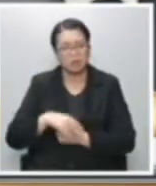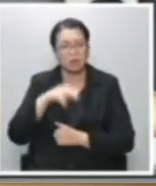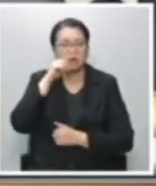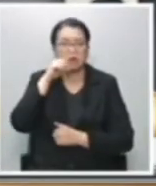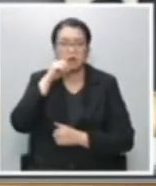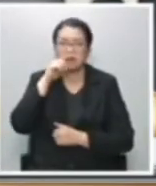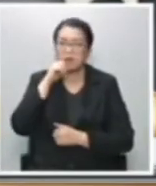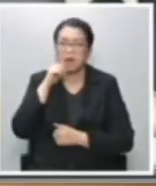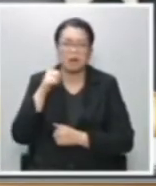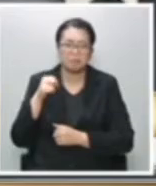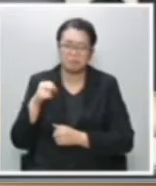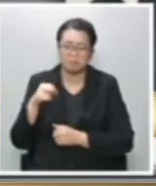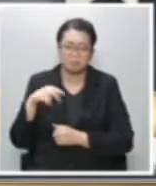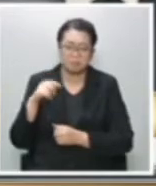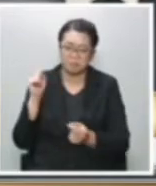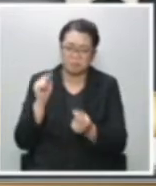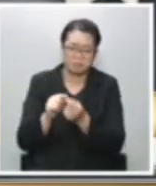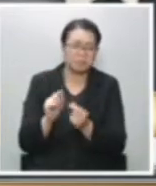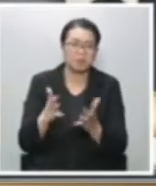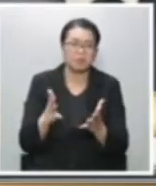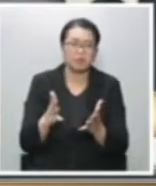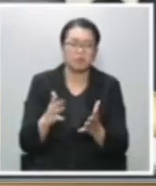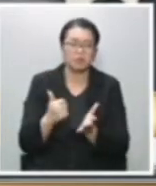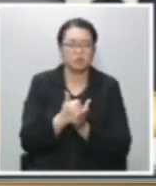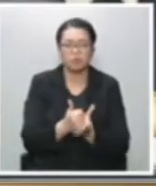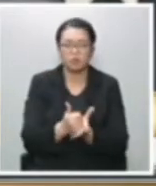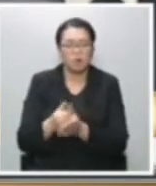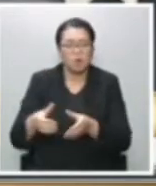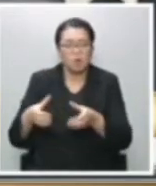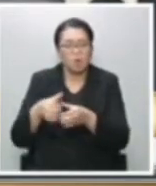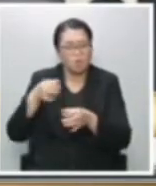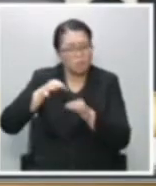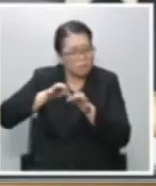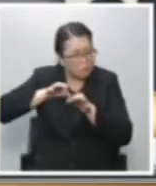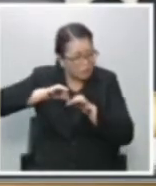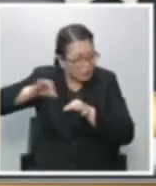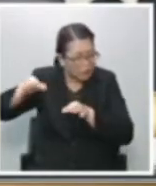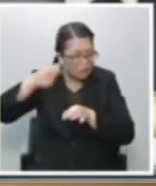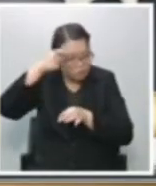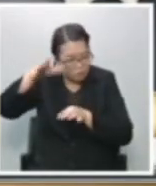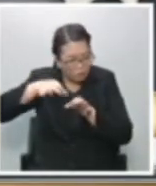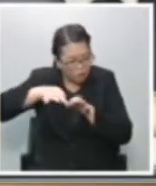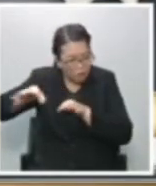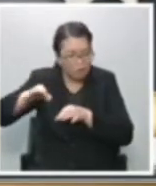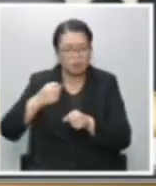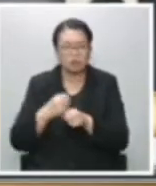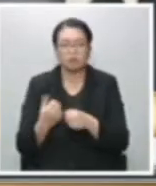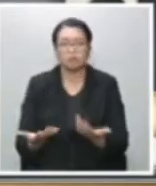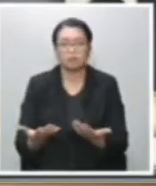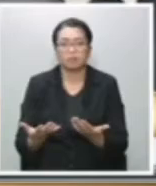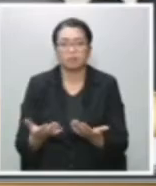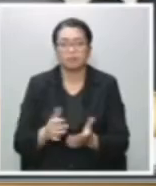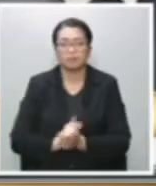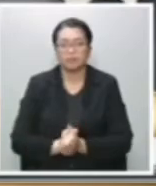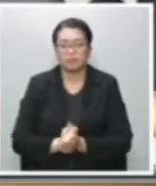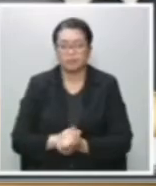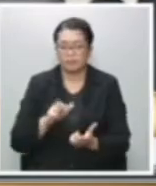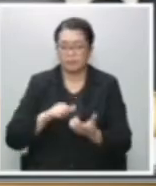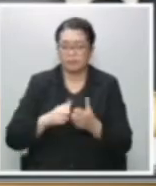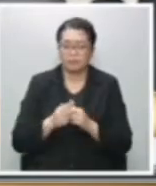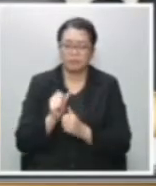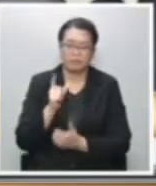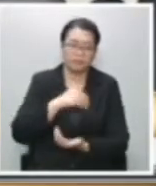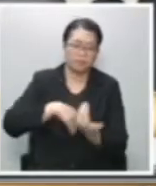าไปเมื่อถึงนะครับตรงนี้เนี่ยท่านจะช่วยเหลืออย่างไรแล้วคำถามต่อเนื่องนะครับว่าปัญหาเศรษฐกิจเนี่ยที่คนอีส